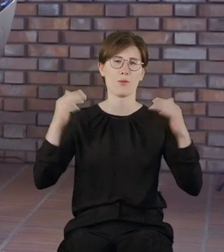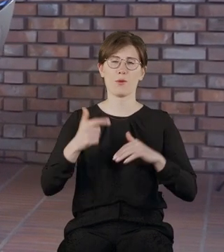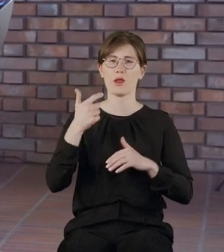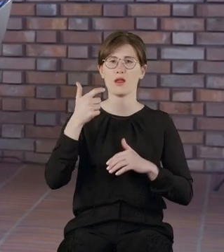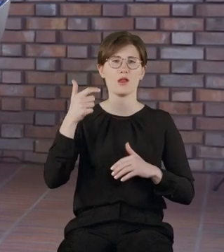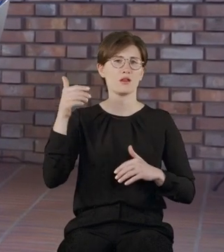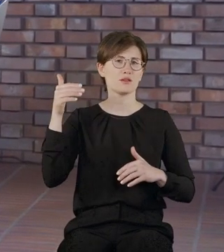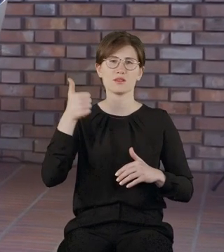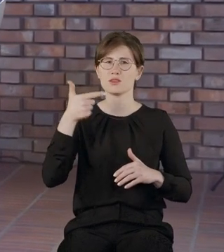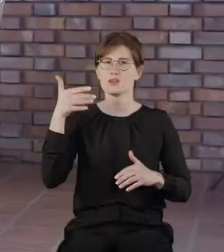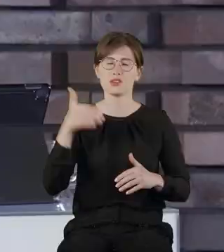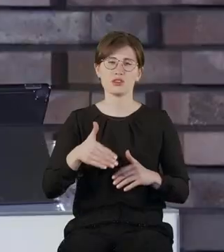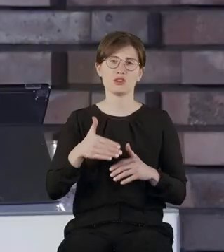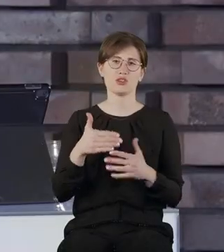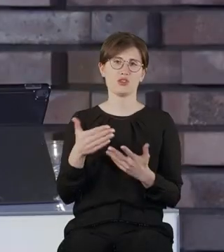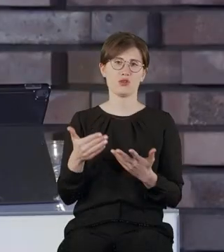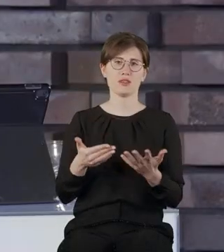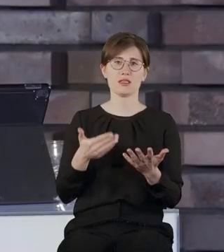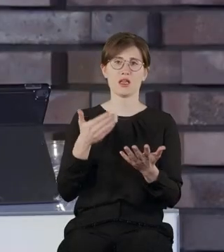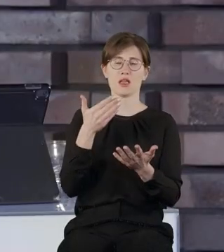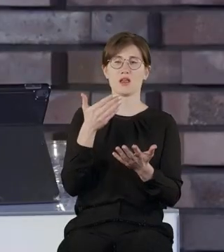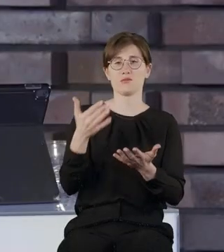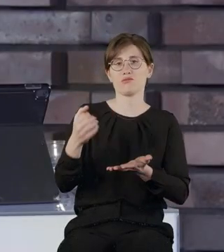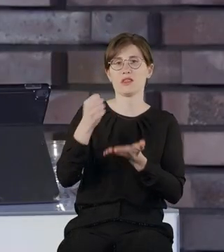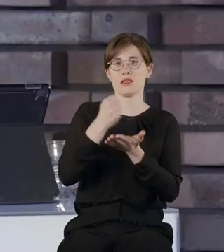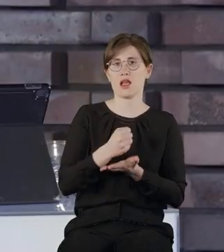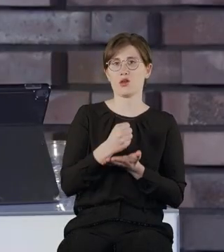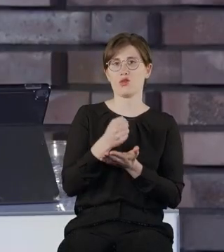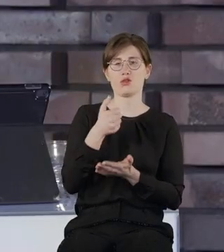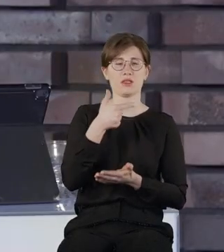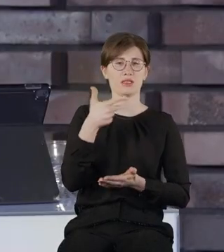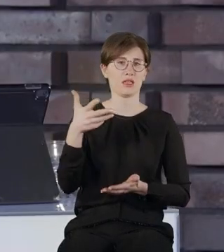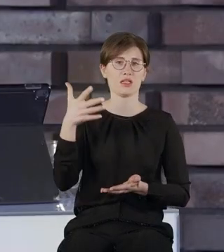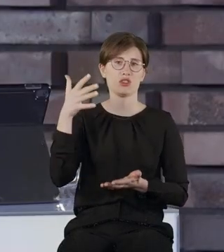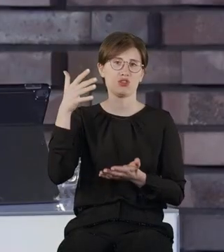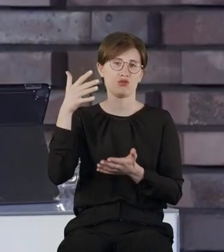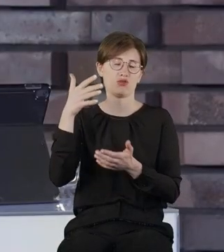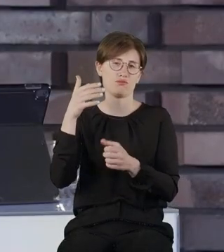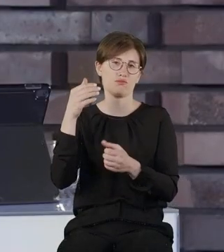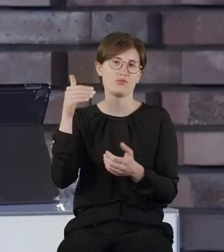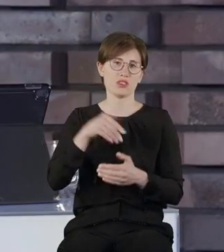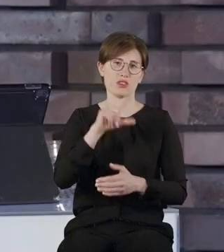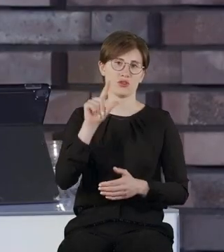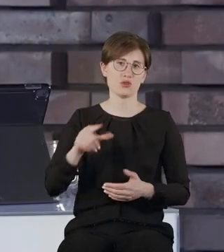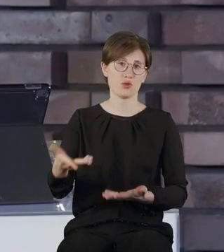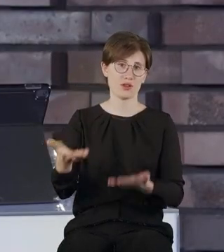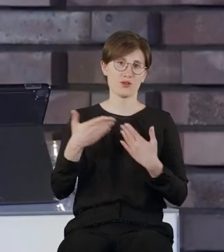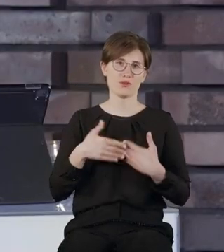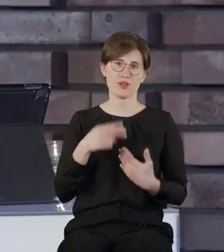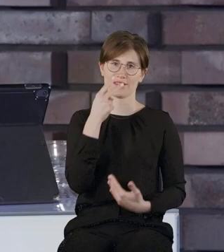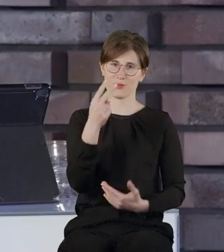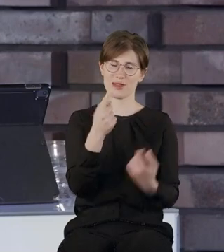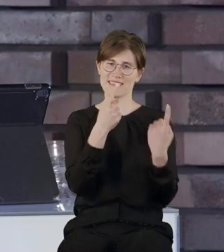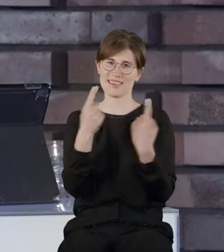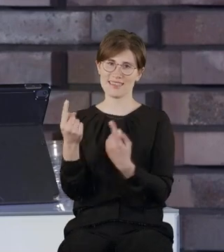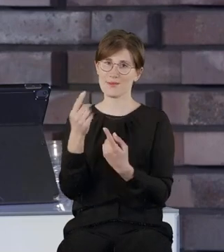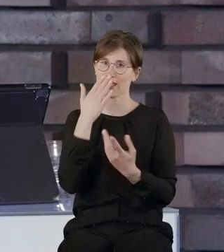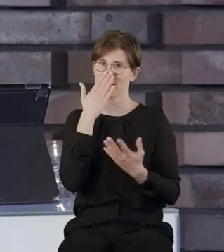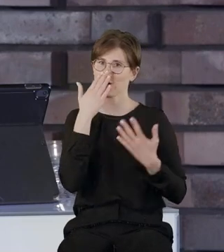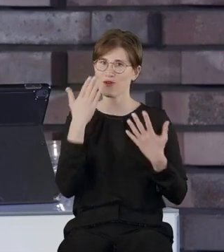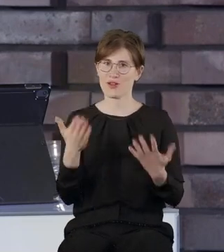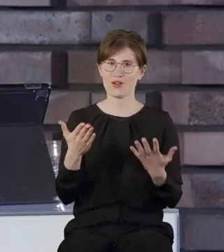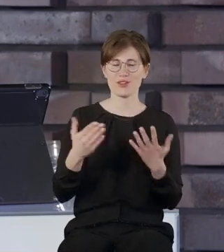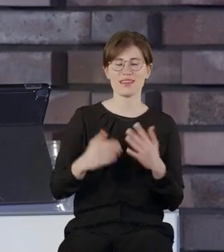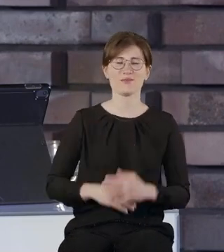całego świata, a pula nagród opiewa na kilkadziesiąt tysięcy złotych. Zresztą zobaczcie sami, jak to mówią, jak wygląda seans